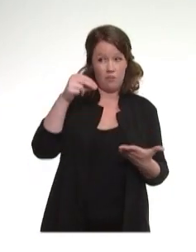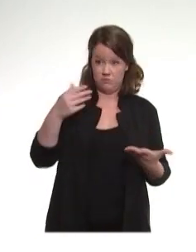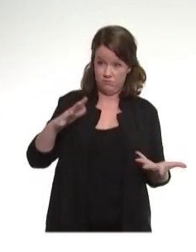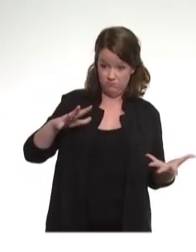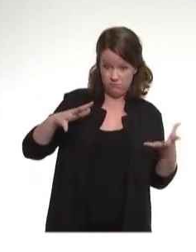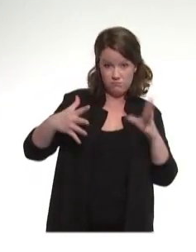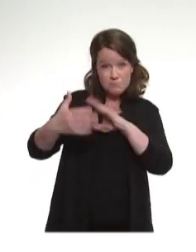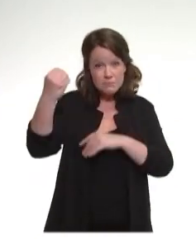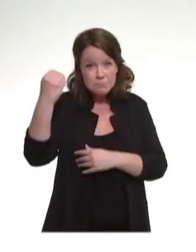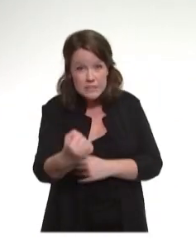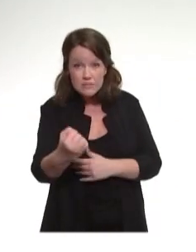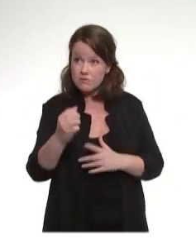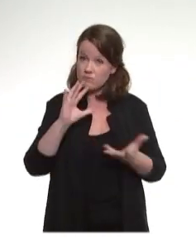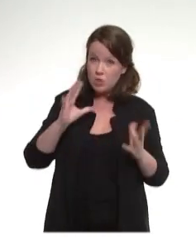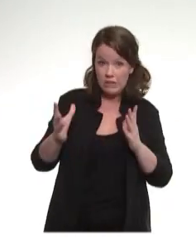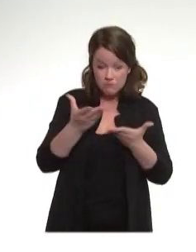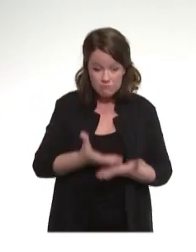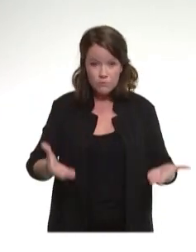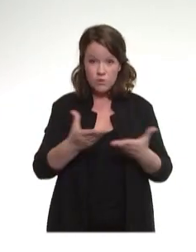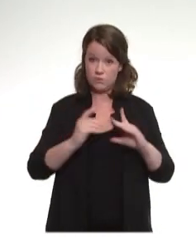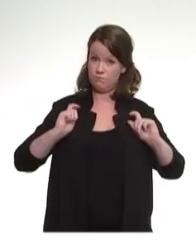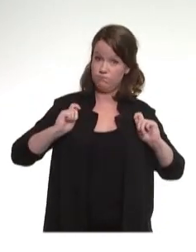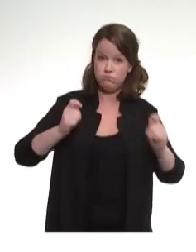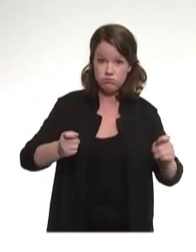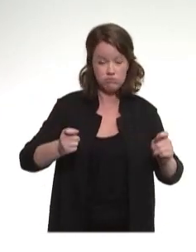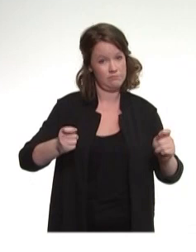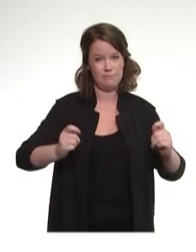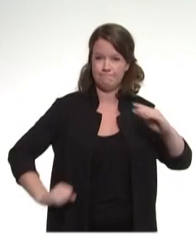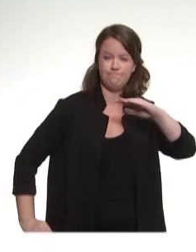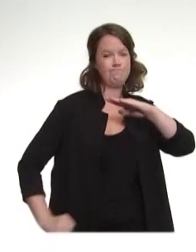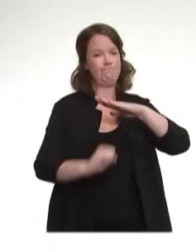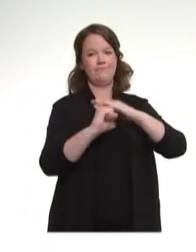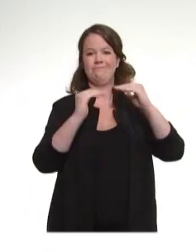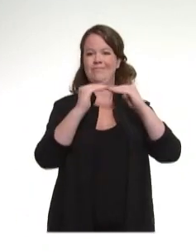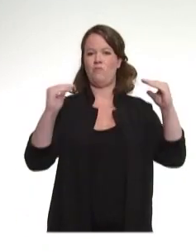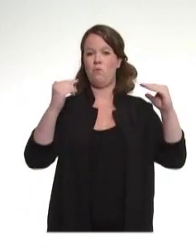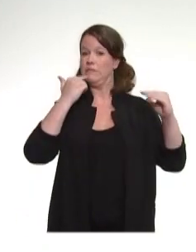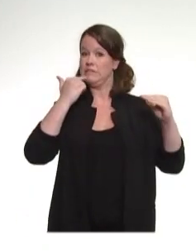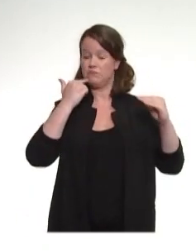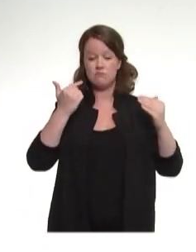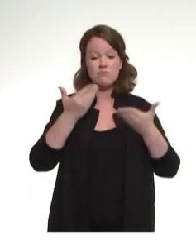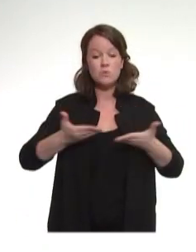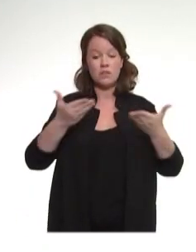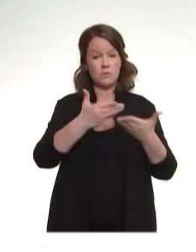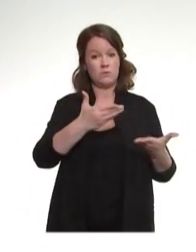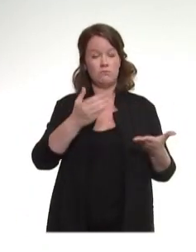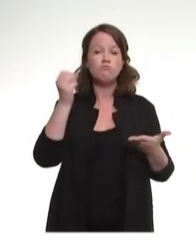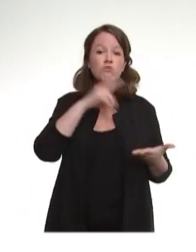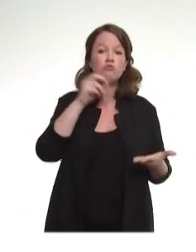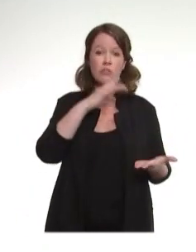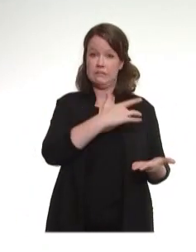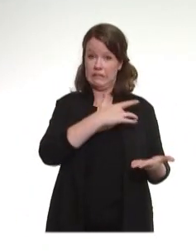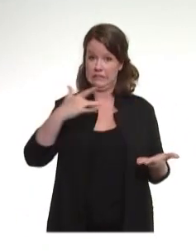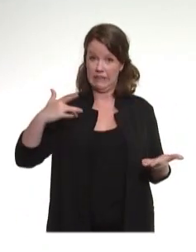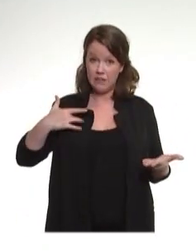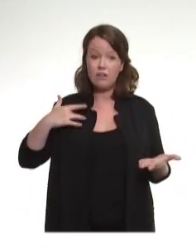en en zone d'état d'urgence sanitaire quels seraient les critères de cet état d'urgence sanitaire est ce que c'est synonyme de reconfirmer